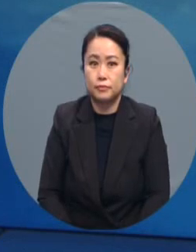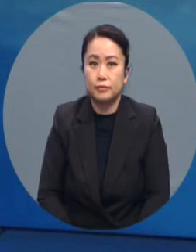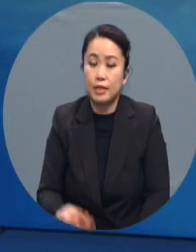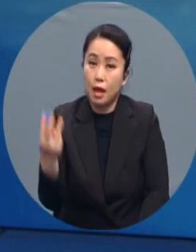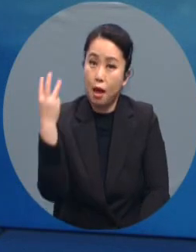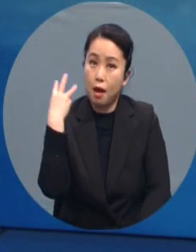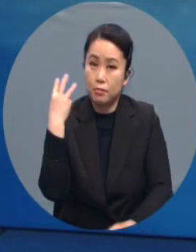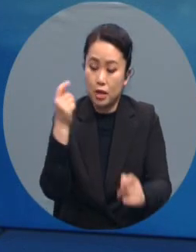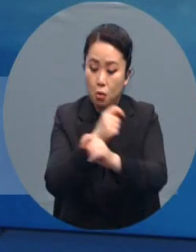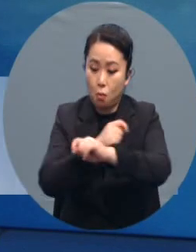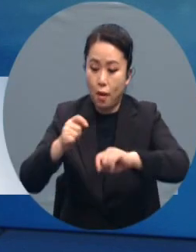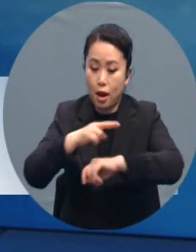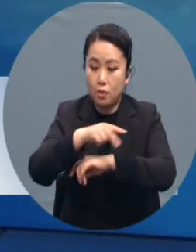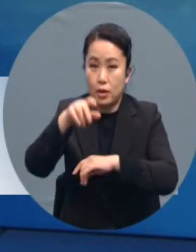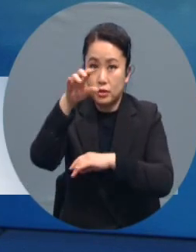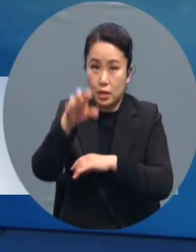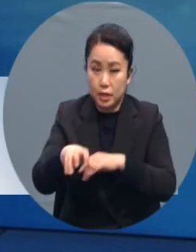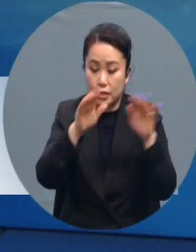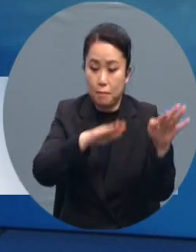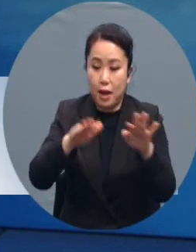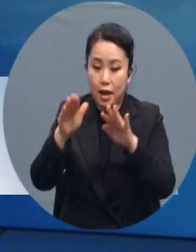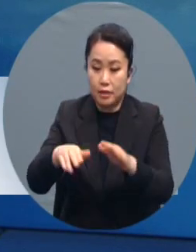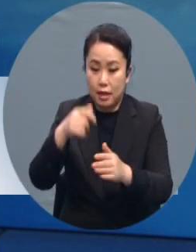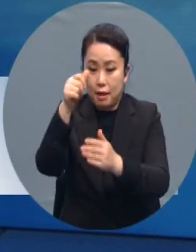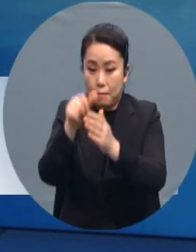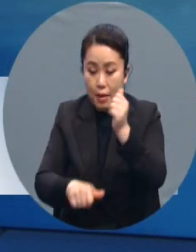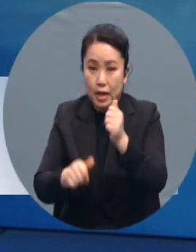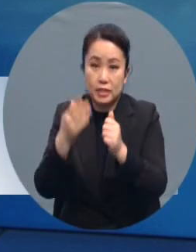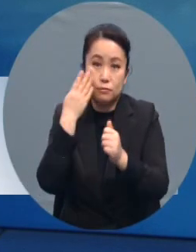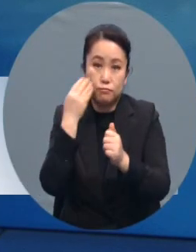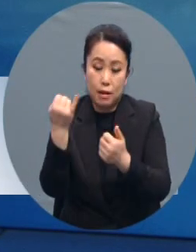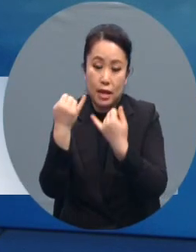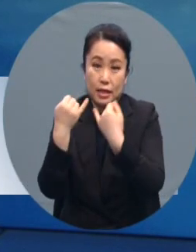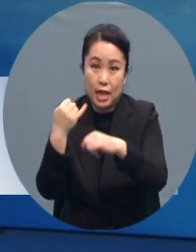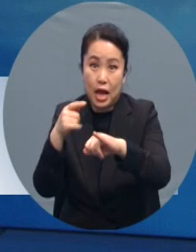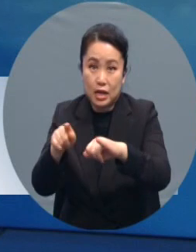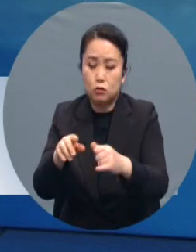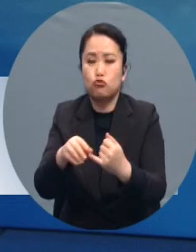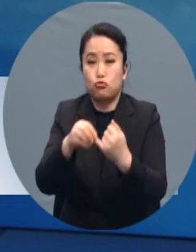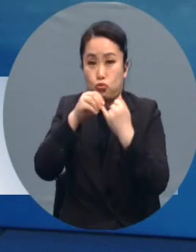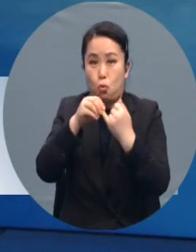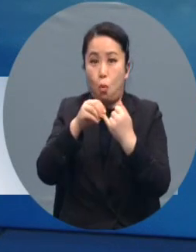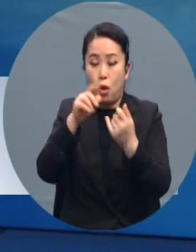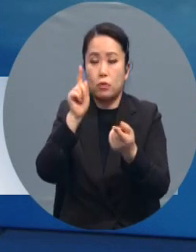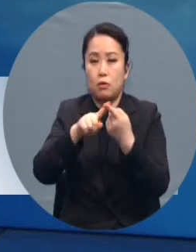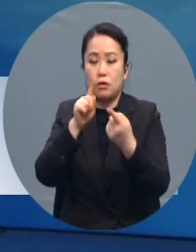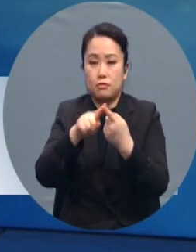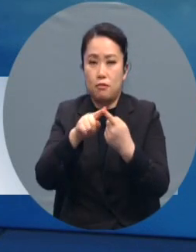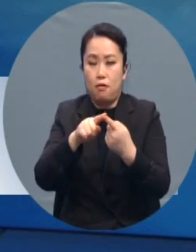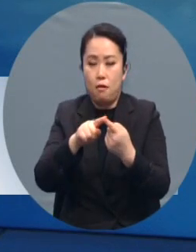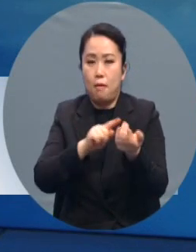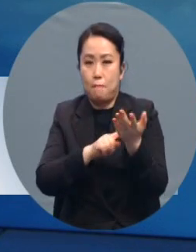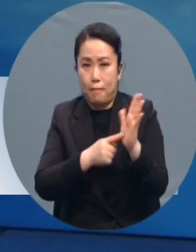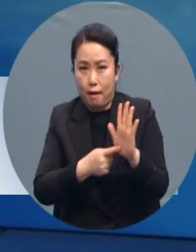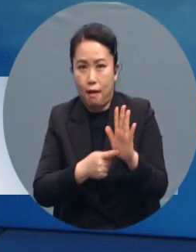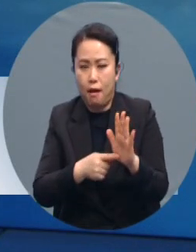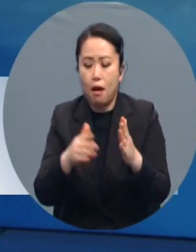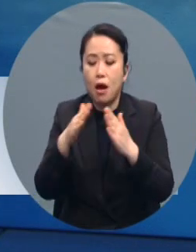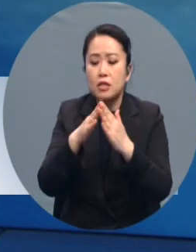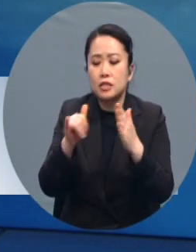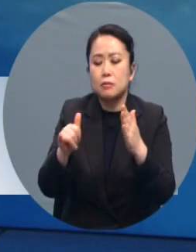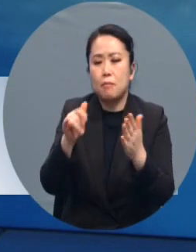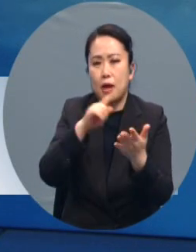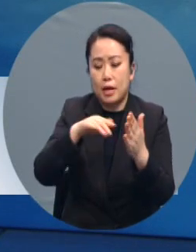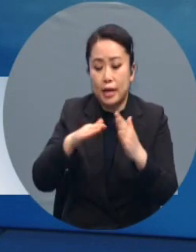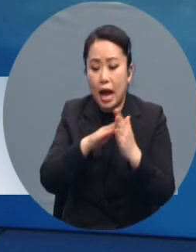사흘 전 광안리 해수욕장에서 바다에 빠진 모녀가 극적으로 구조된 사실이 뒤늦게 알려졌습니다 가정사를 이유로